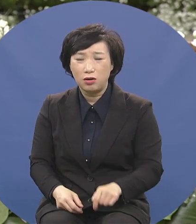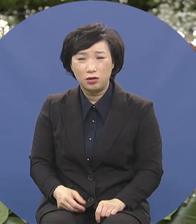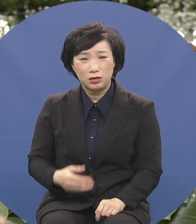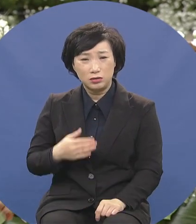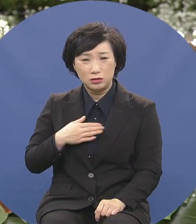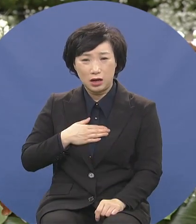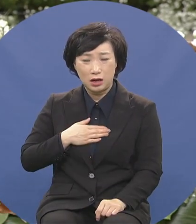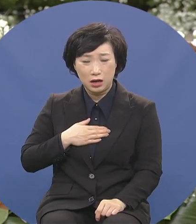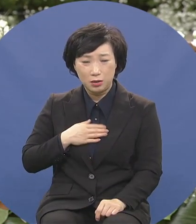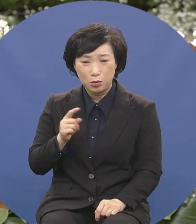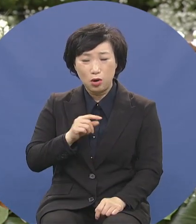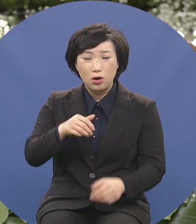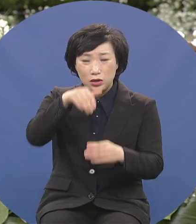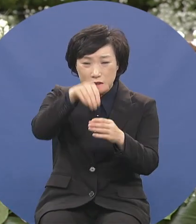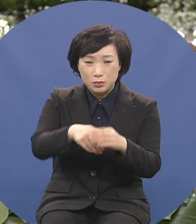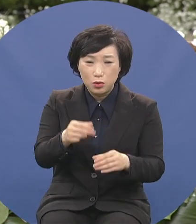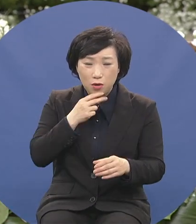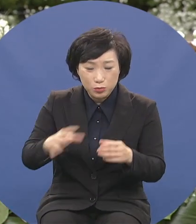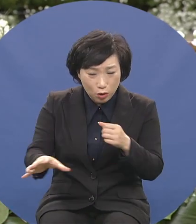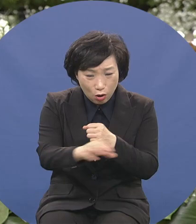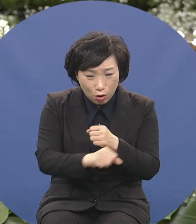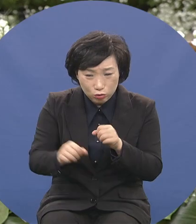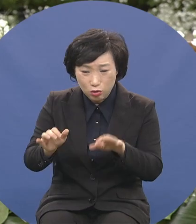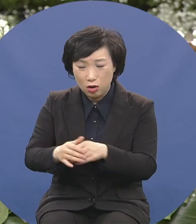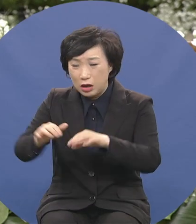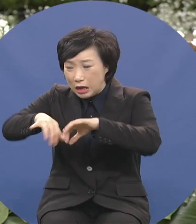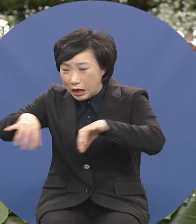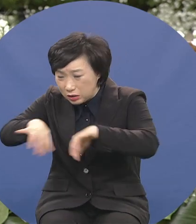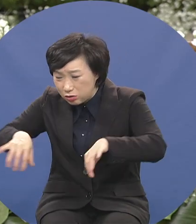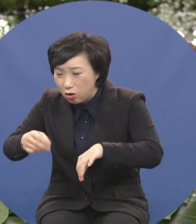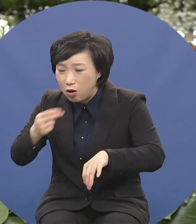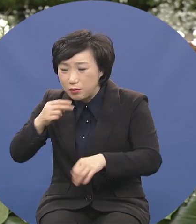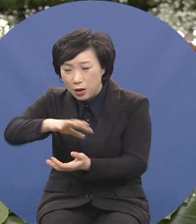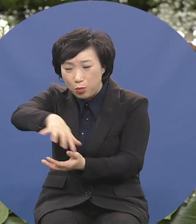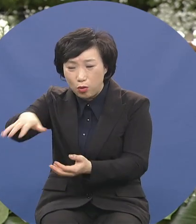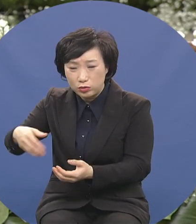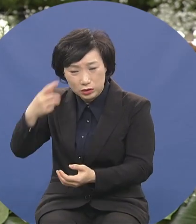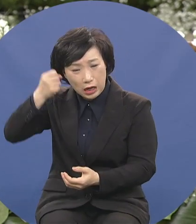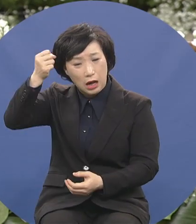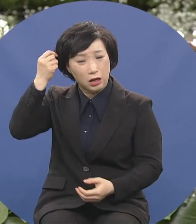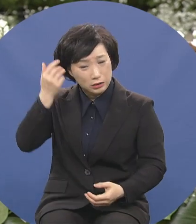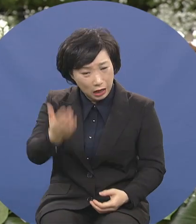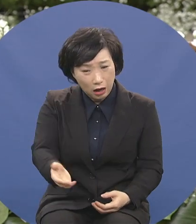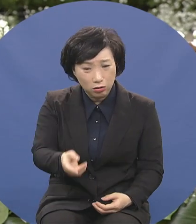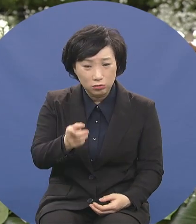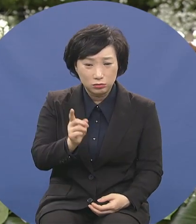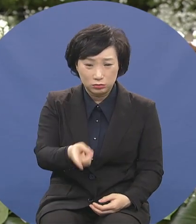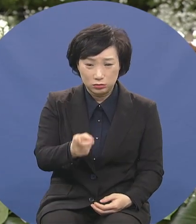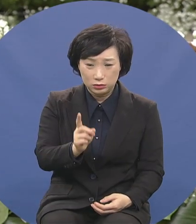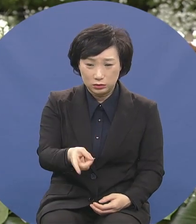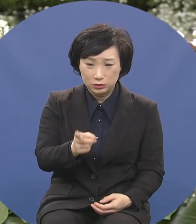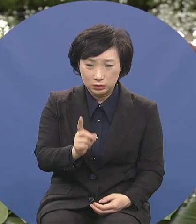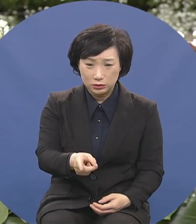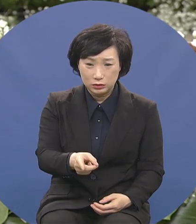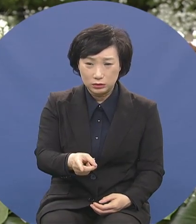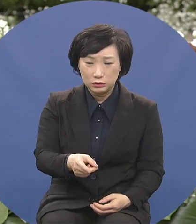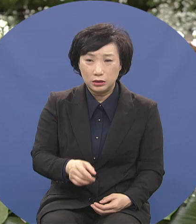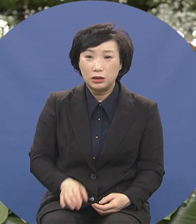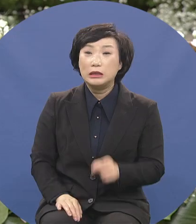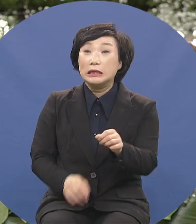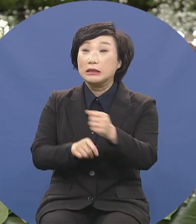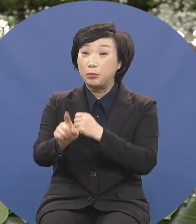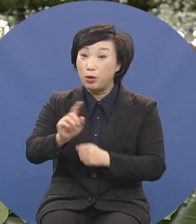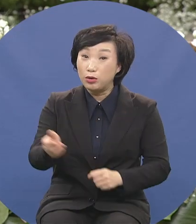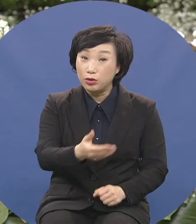나는 심지 않은 데서 거두고 해치지 않은 데서 모으는 줄로 알았더냐? 이게